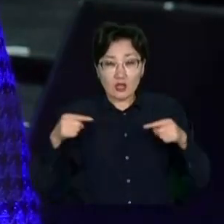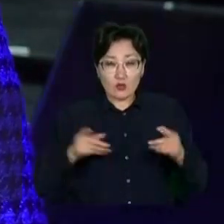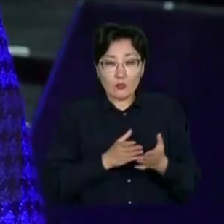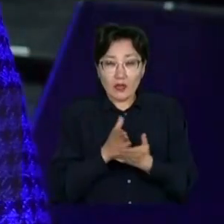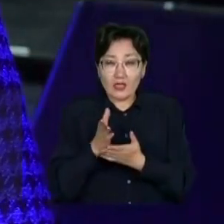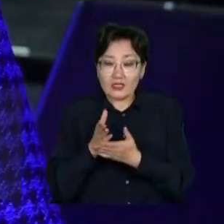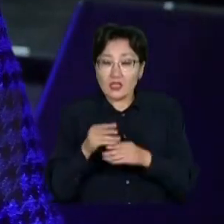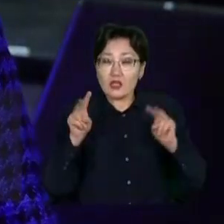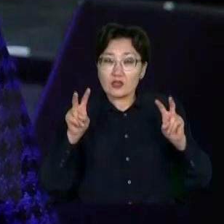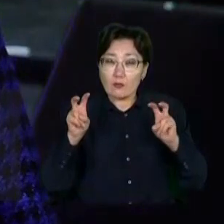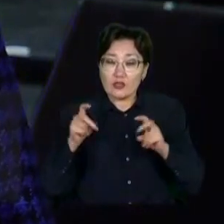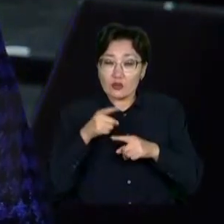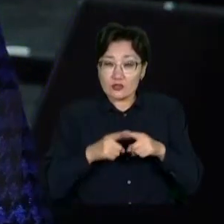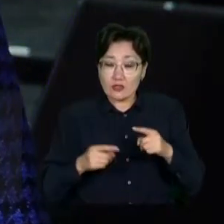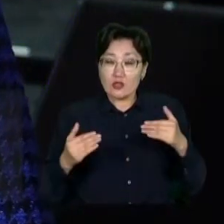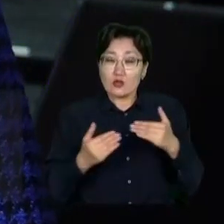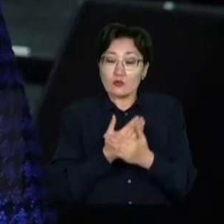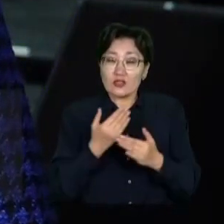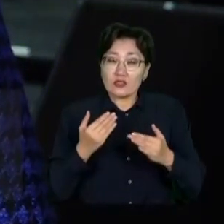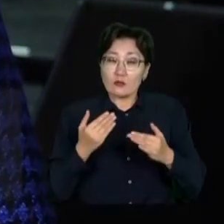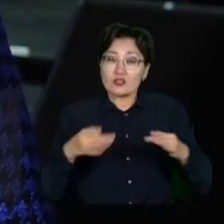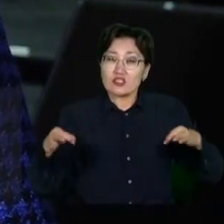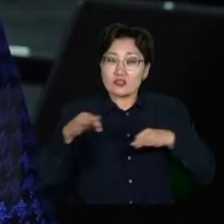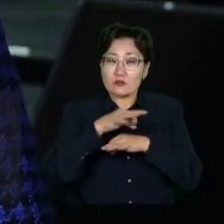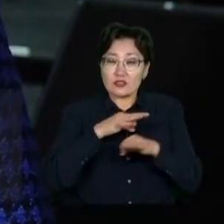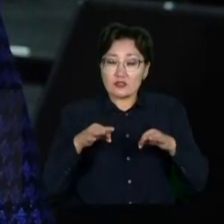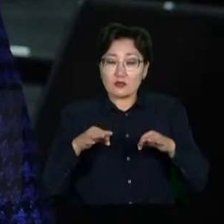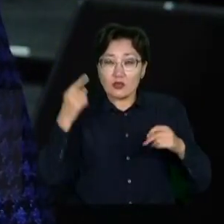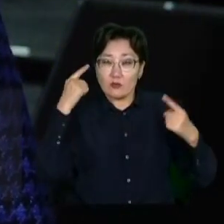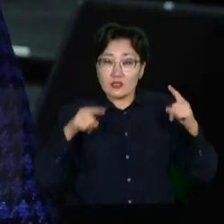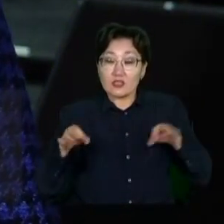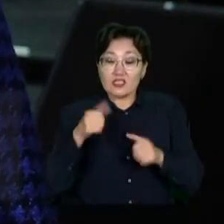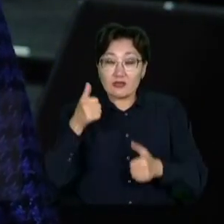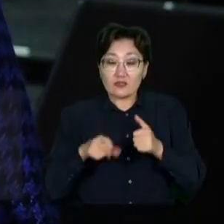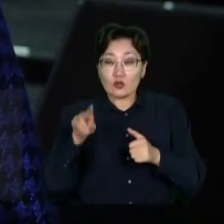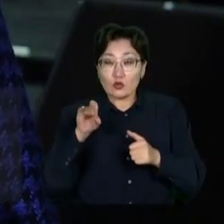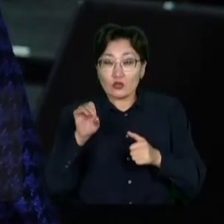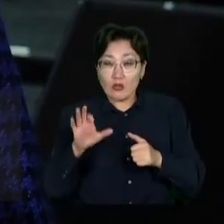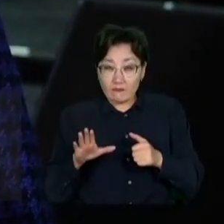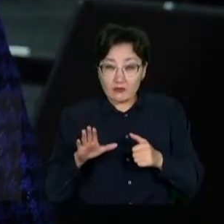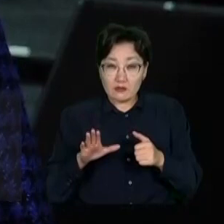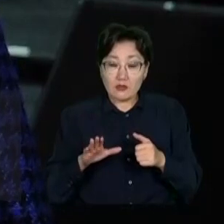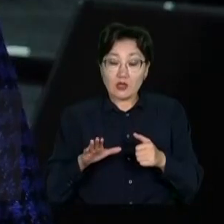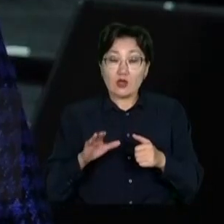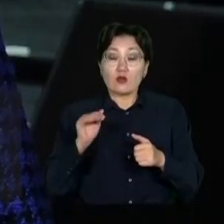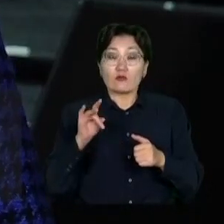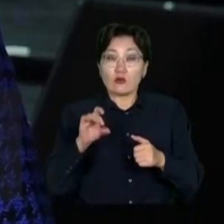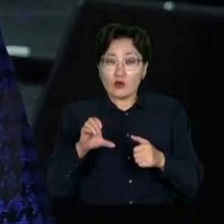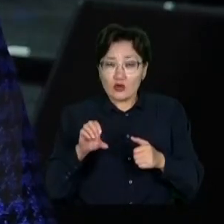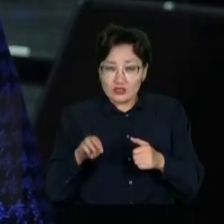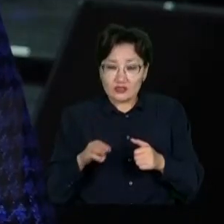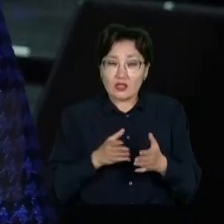бағытқа бөліп жасадық. Бұл инновационный проекты, соревнования дронов. Сонымен қатар First